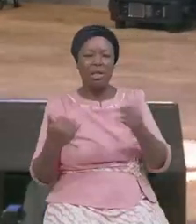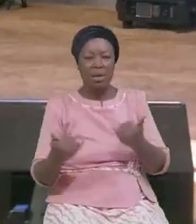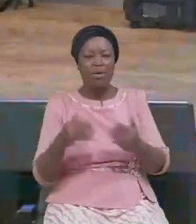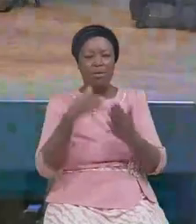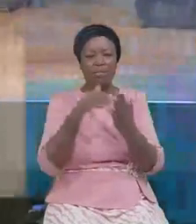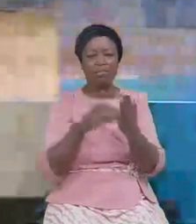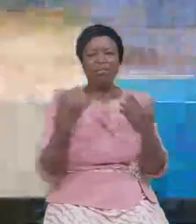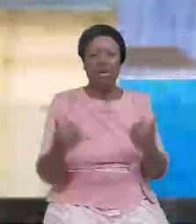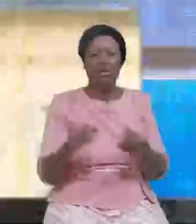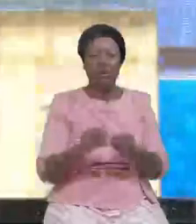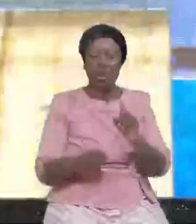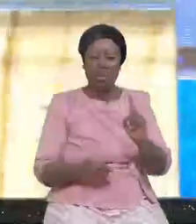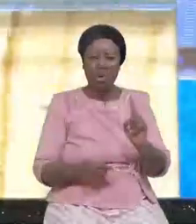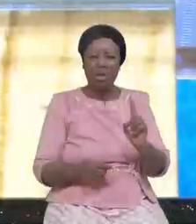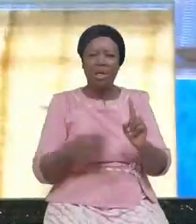voir